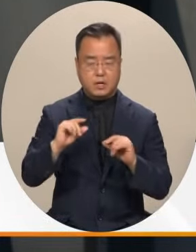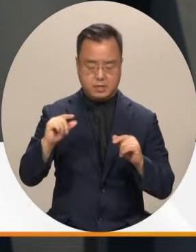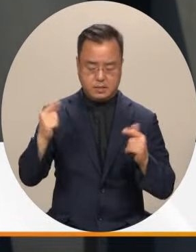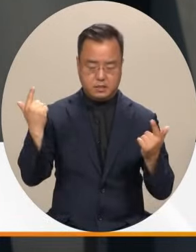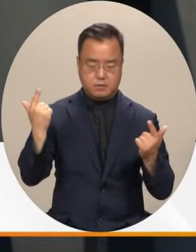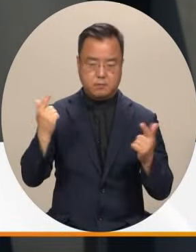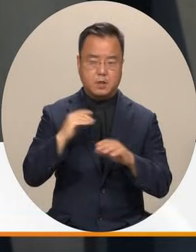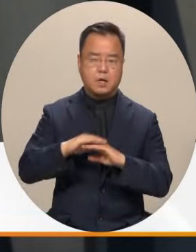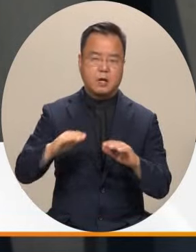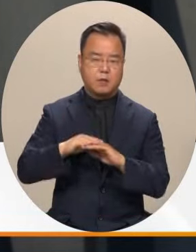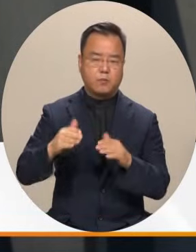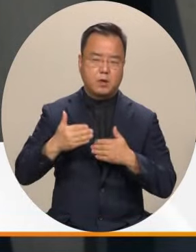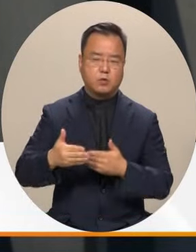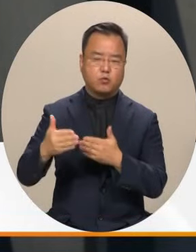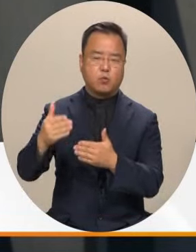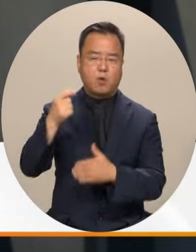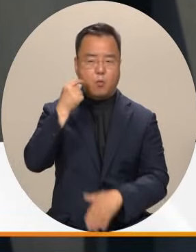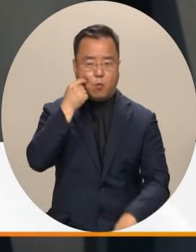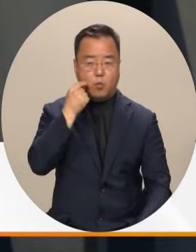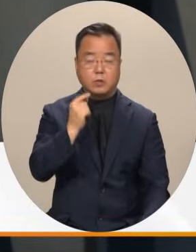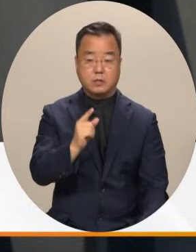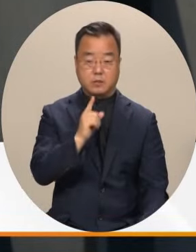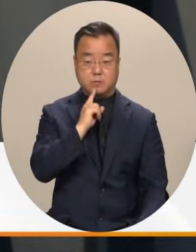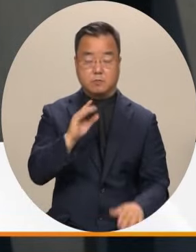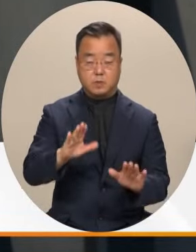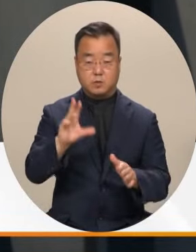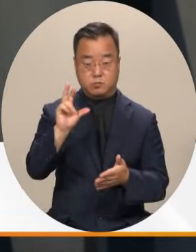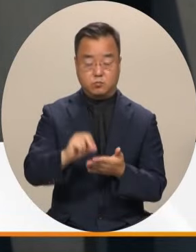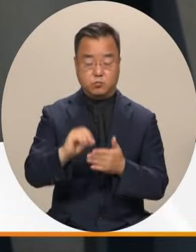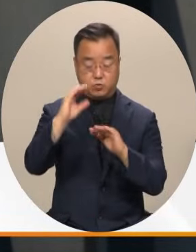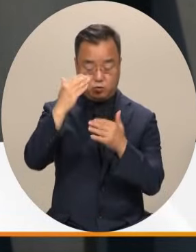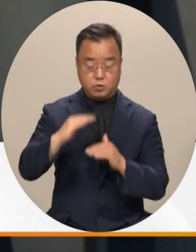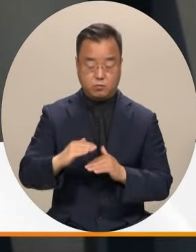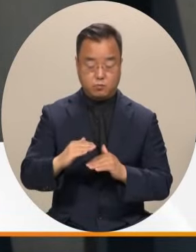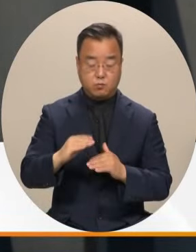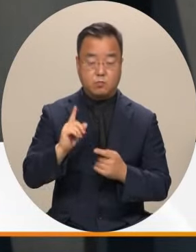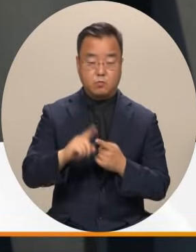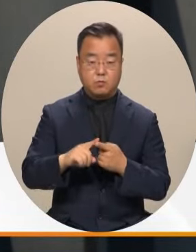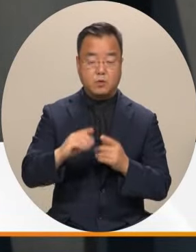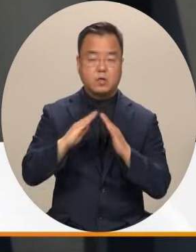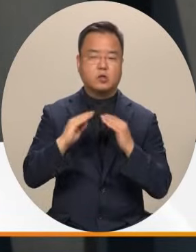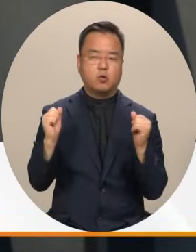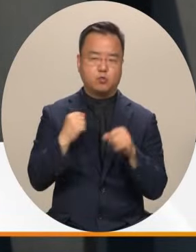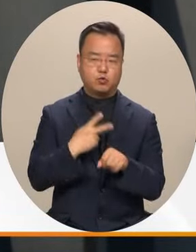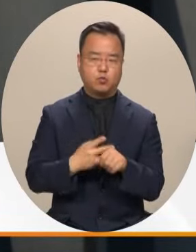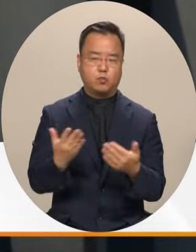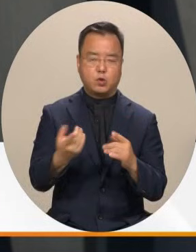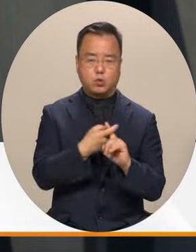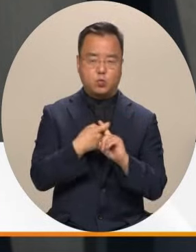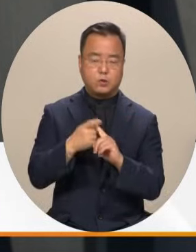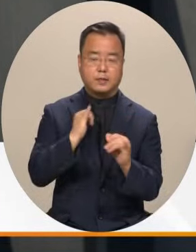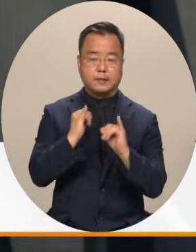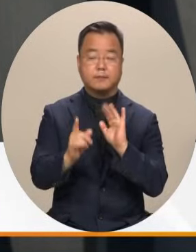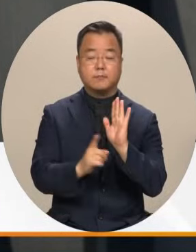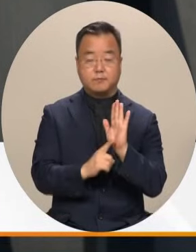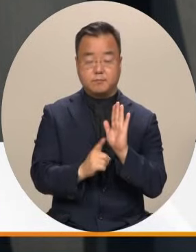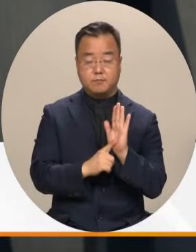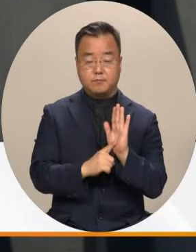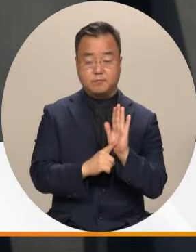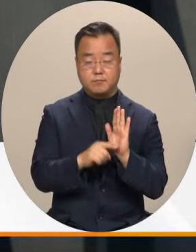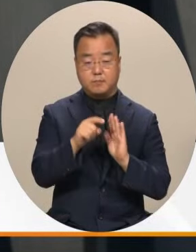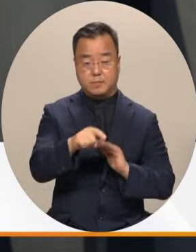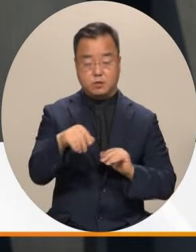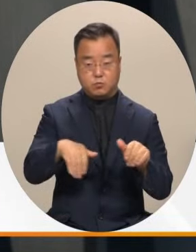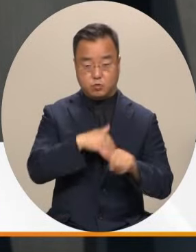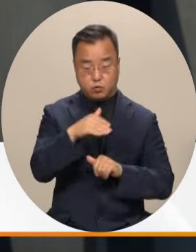없었다고 밝혔습니다이 사안을 두고 오늘 전북 교사 노조가 기자 회견을 가졌는데요이 현장에는이 A 학생과 같은